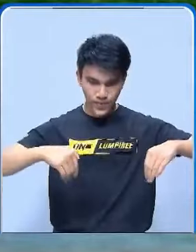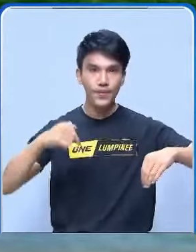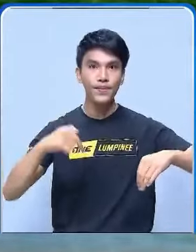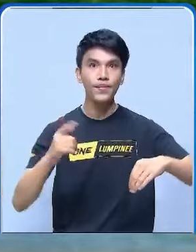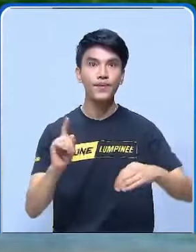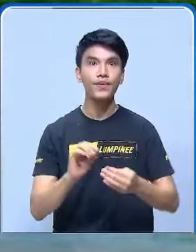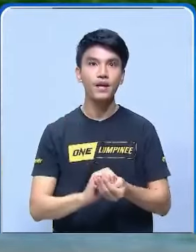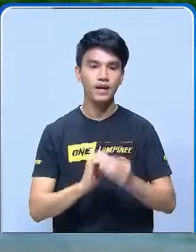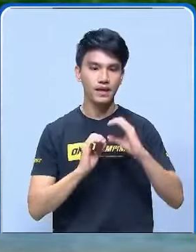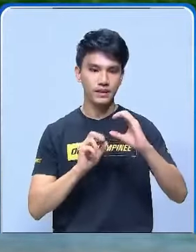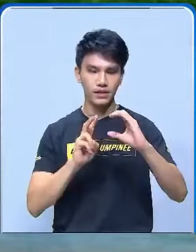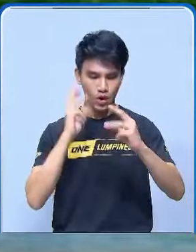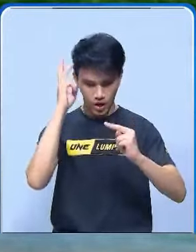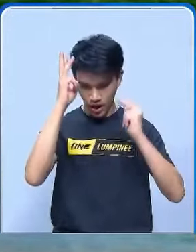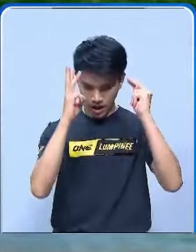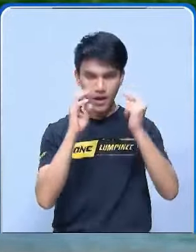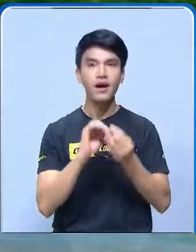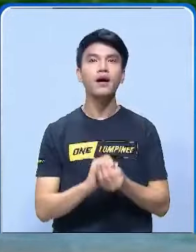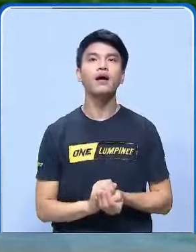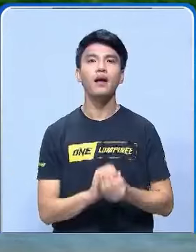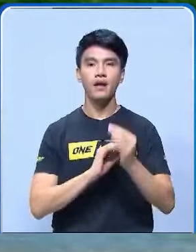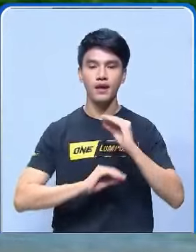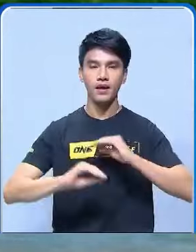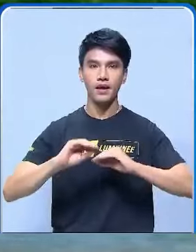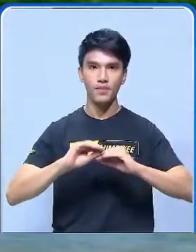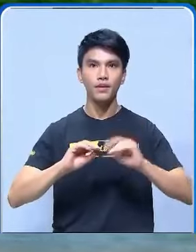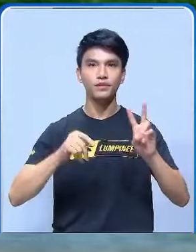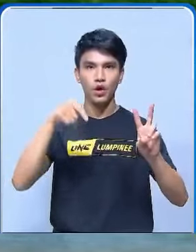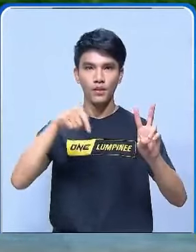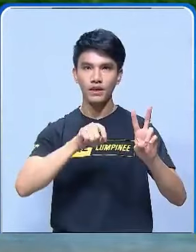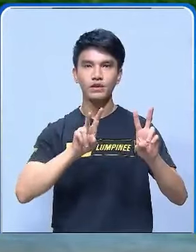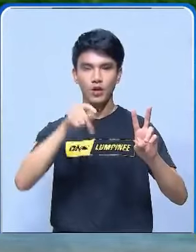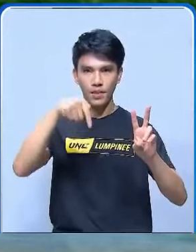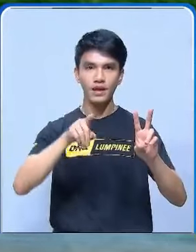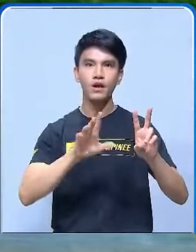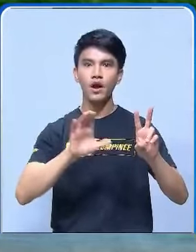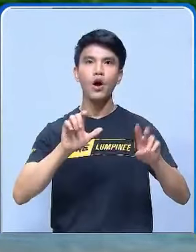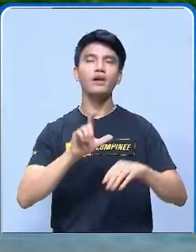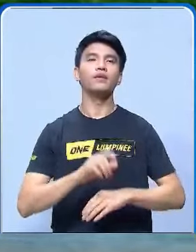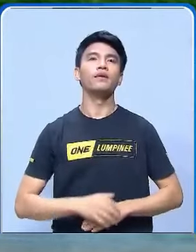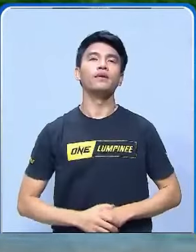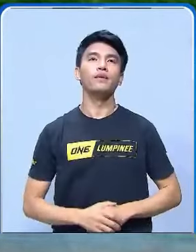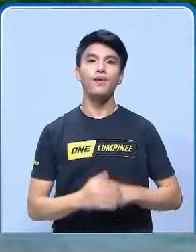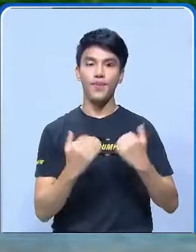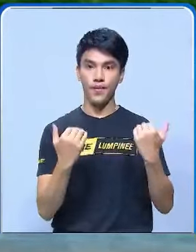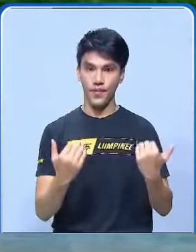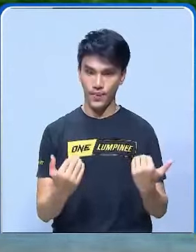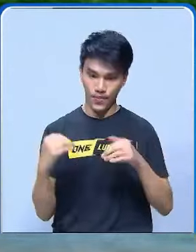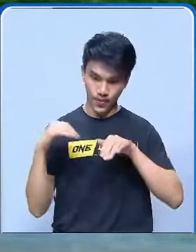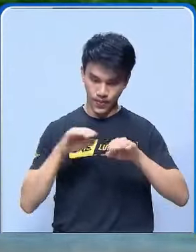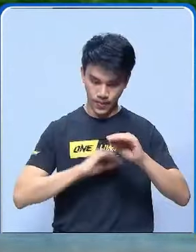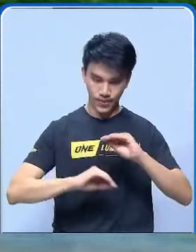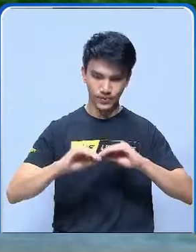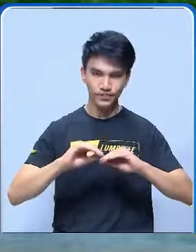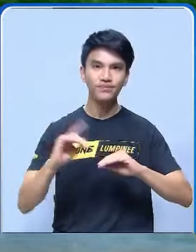ถานี C2 นครสวรรค์ต้องปรับเพิ่มขึ้นเป็น 2,000 ถึง 2,100 ลูกบาศก์เมตรต่อวินาทีโดยไหลมาสมทบกับแม่น้